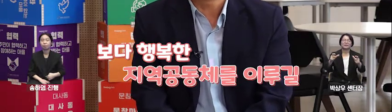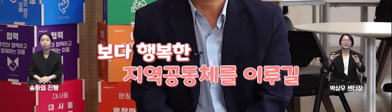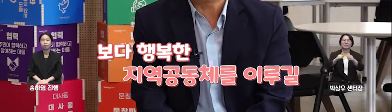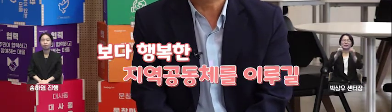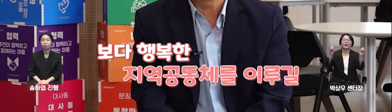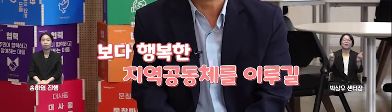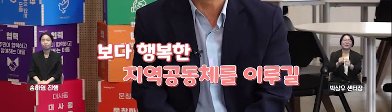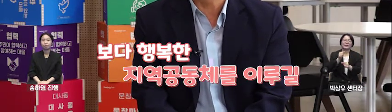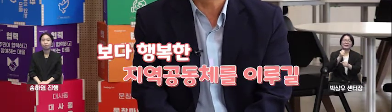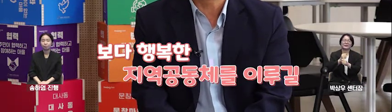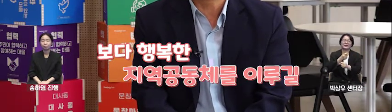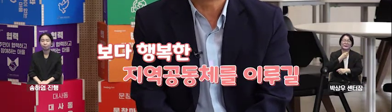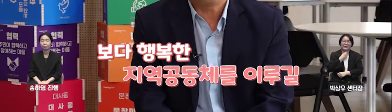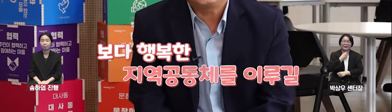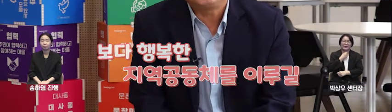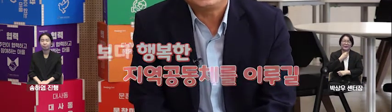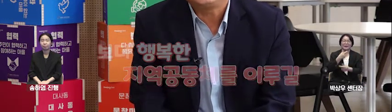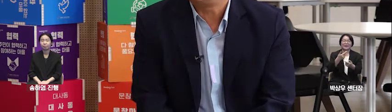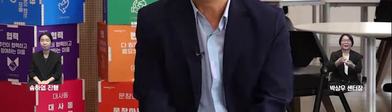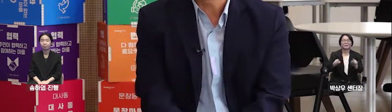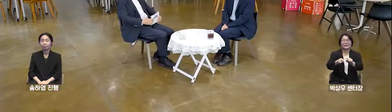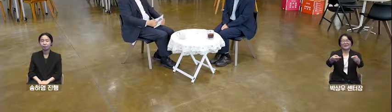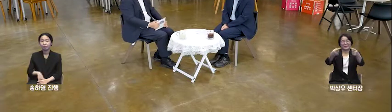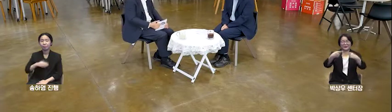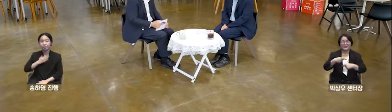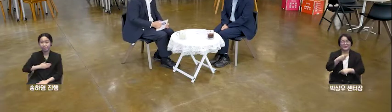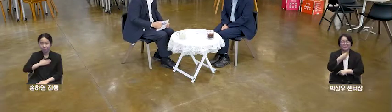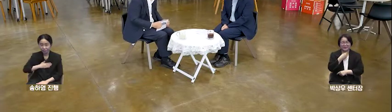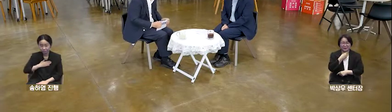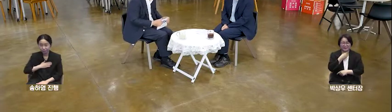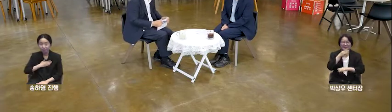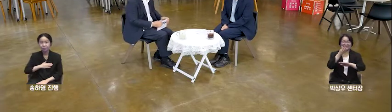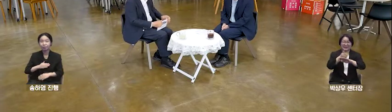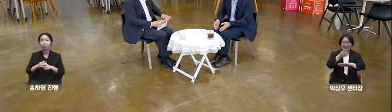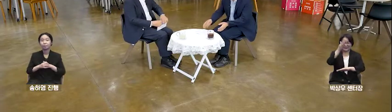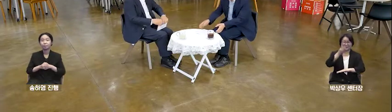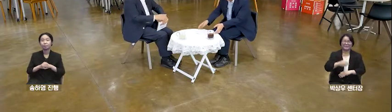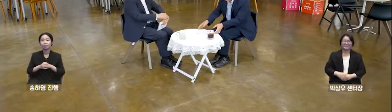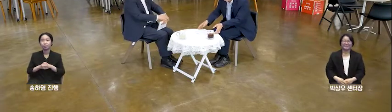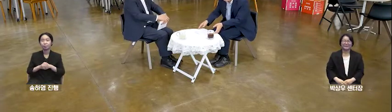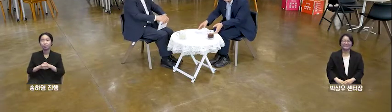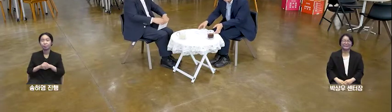예, 여러분 함께 했으면 좋겠습니다. 감사합니다. 네, 그래요. 네.